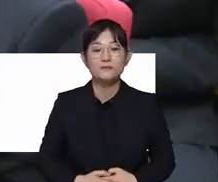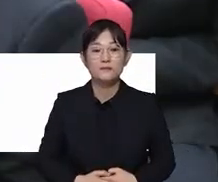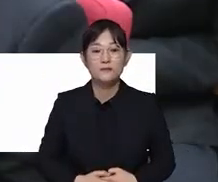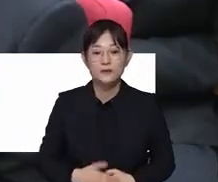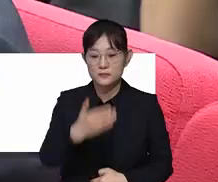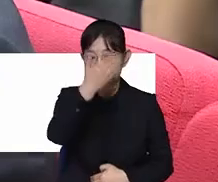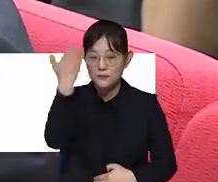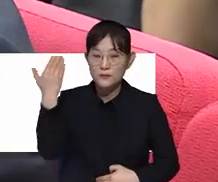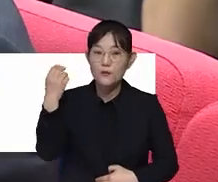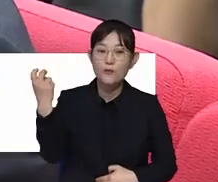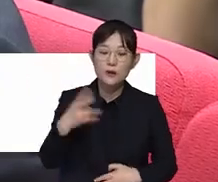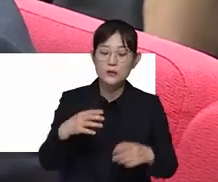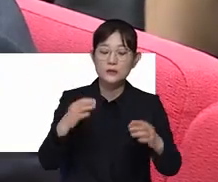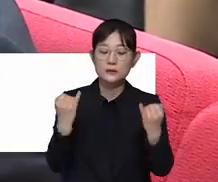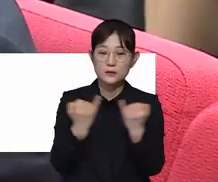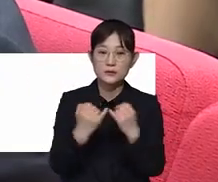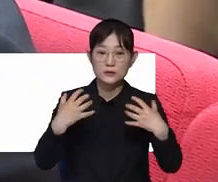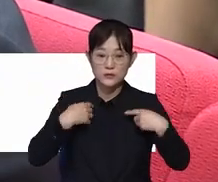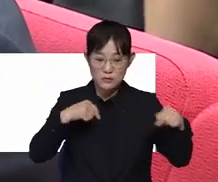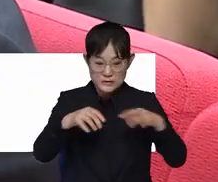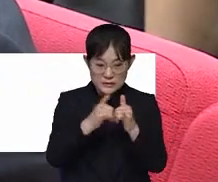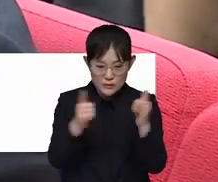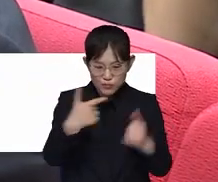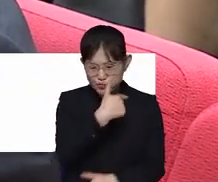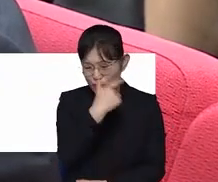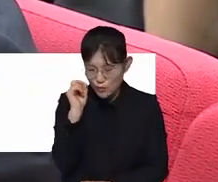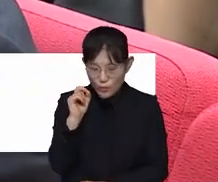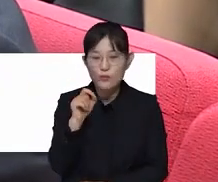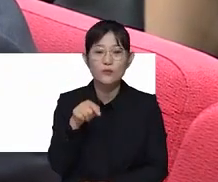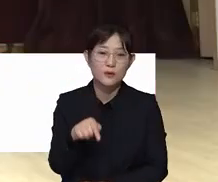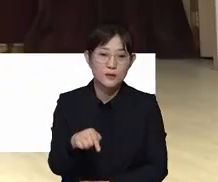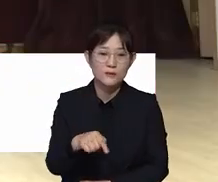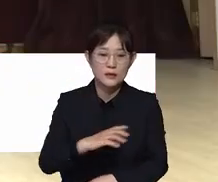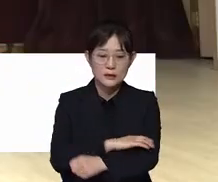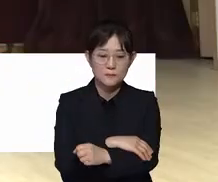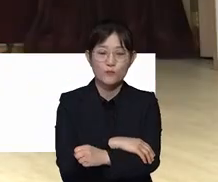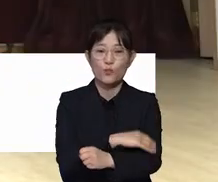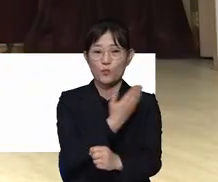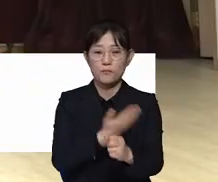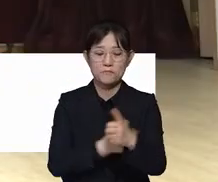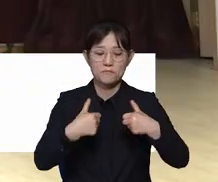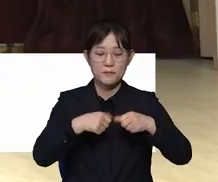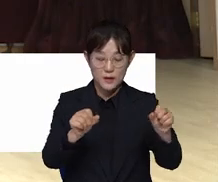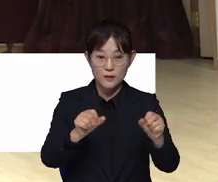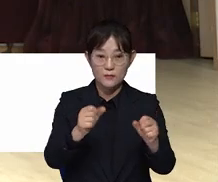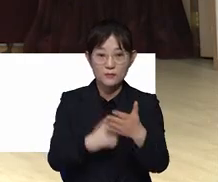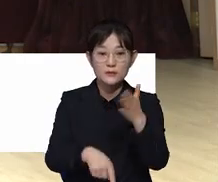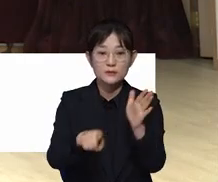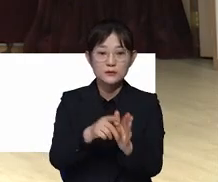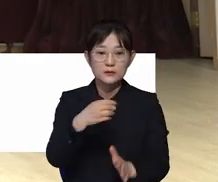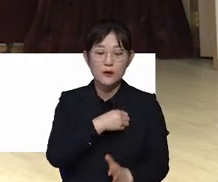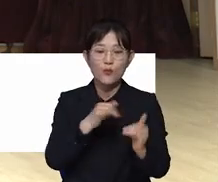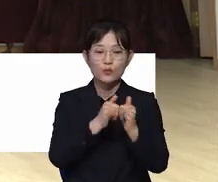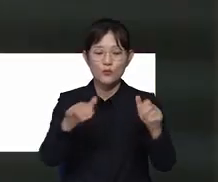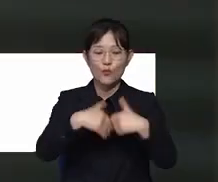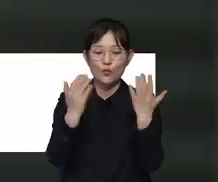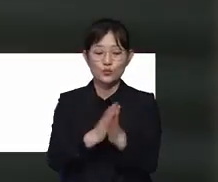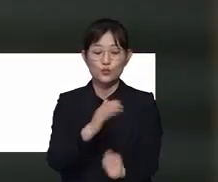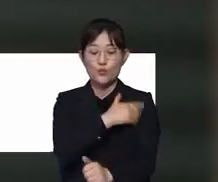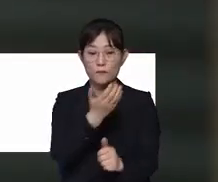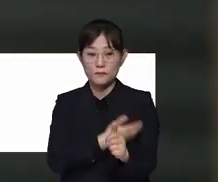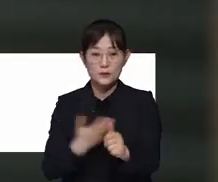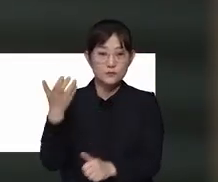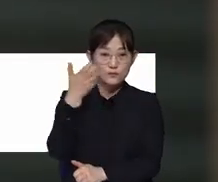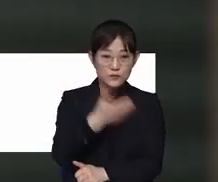또 청년과 여성 정치인이 부족한 현실을 지적하면서 기득권을 깨기 위해선 당원들에게 모든 권리를 넘기고